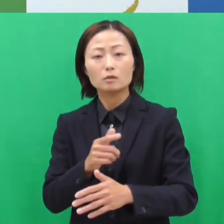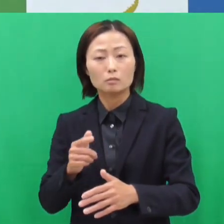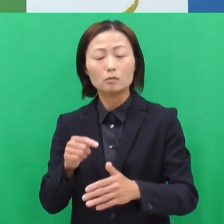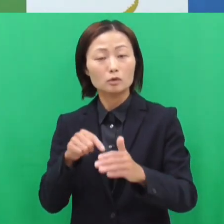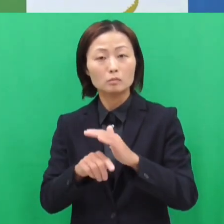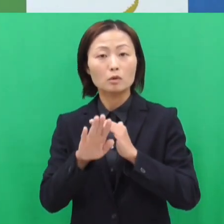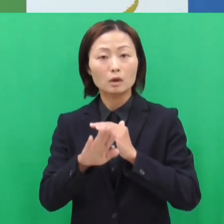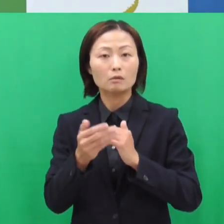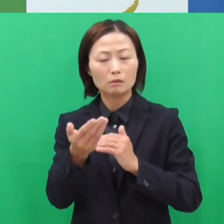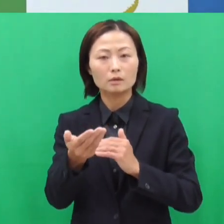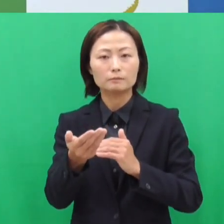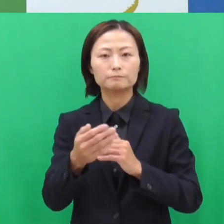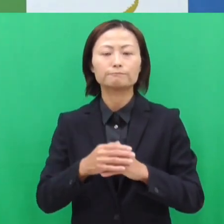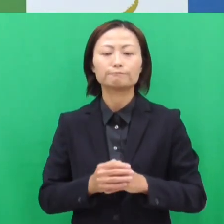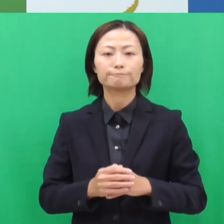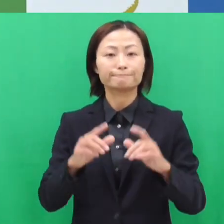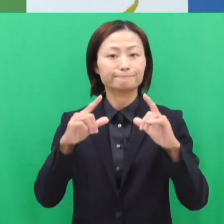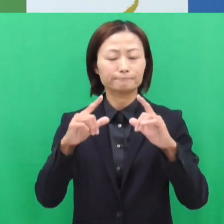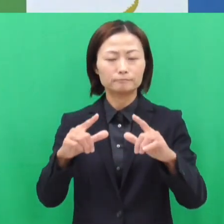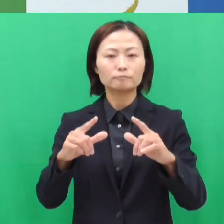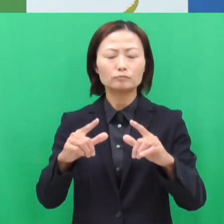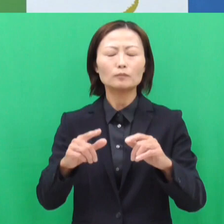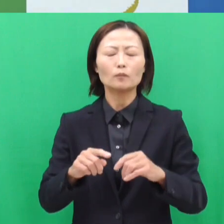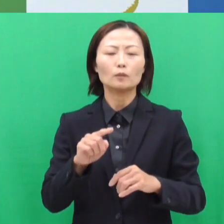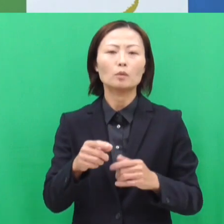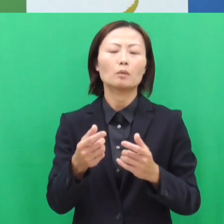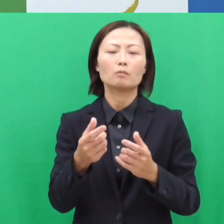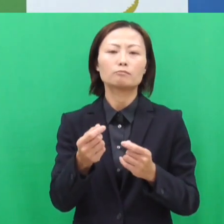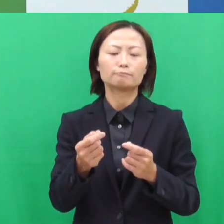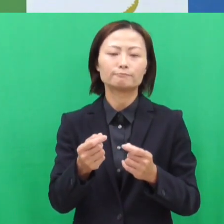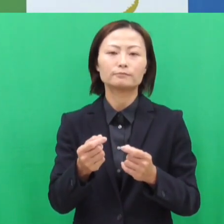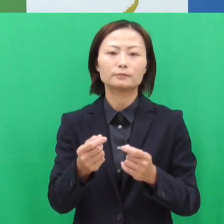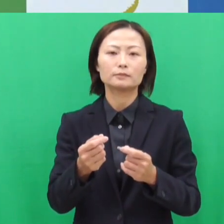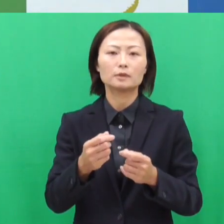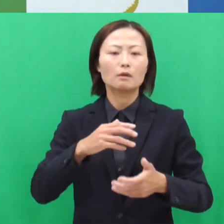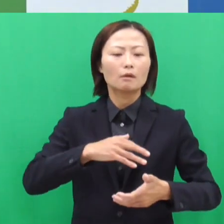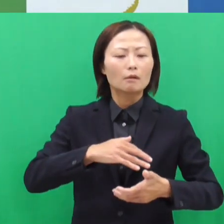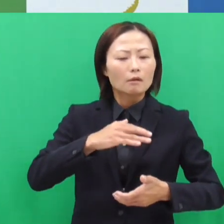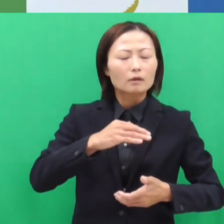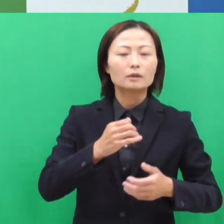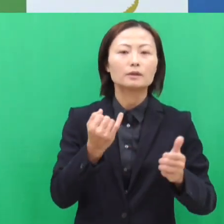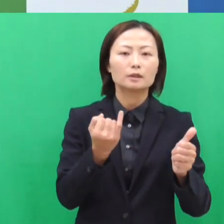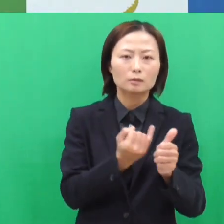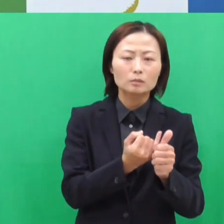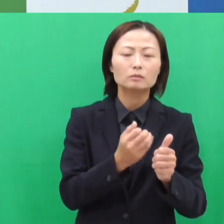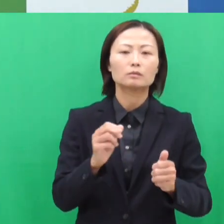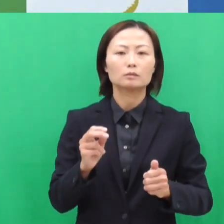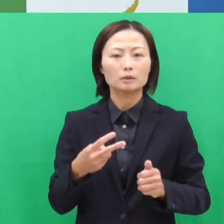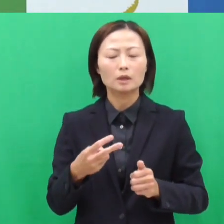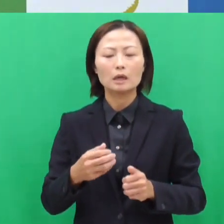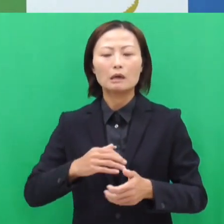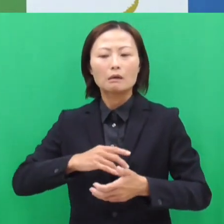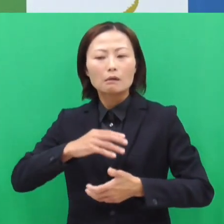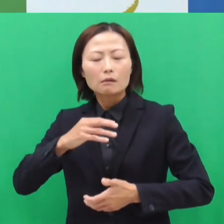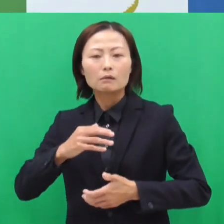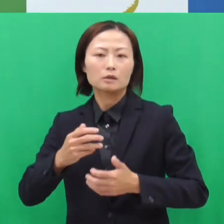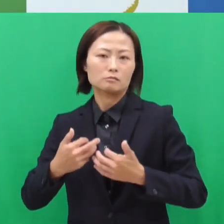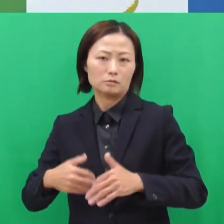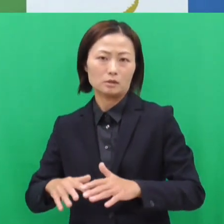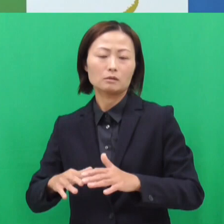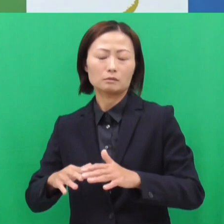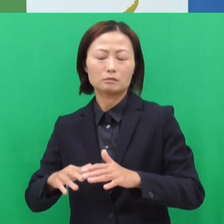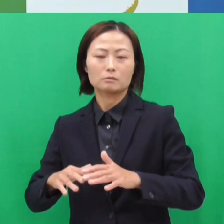も関係であるのはいそれもあります万国家晩餐かここに西